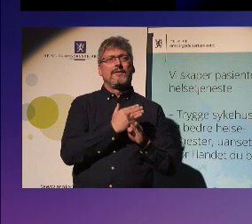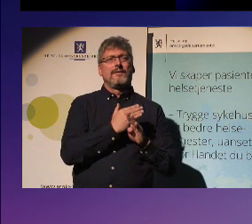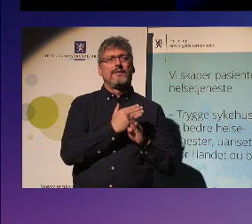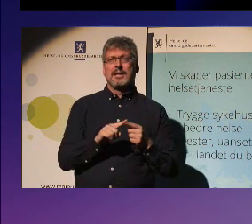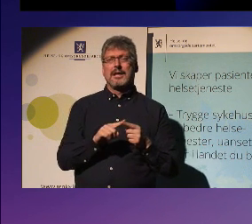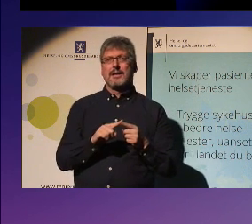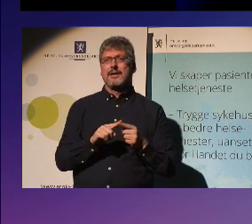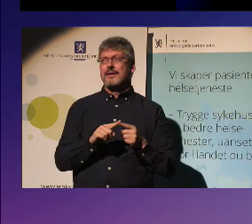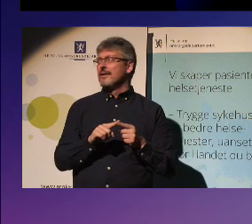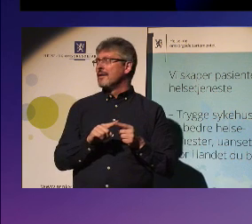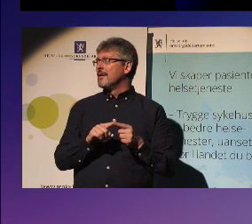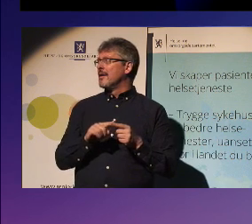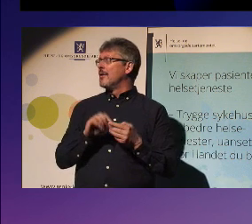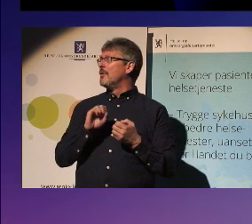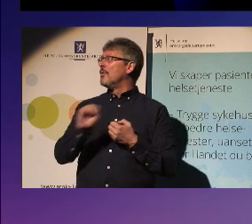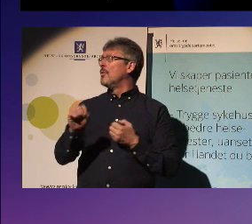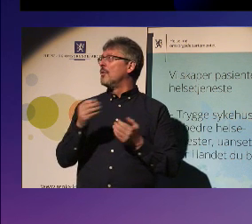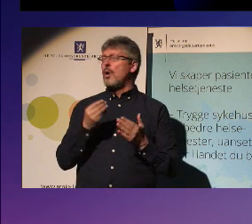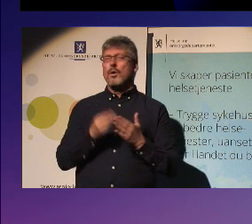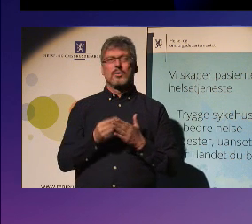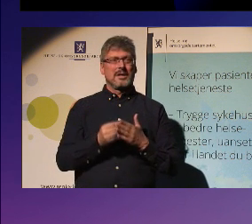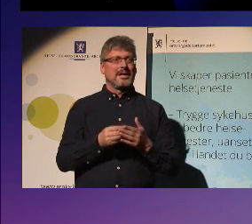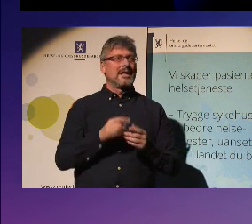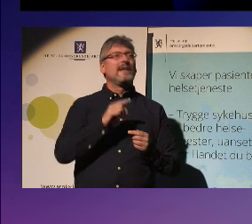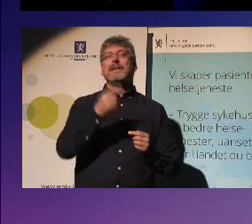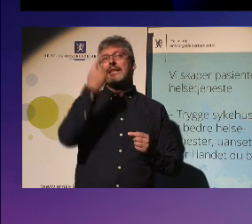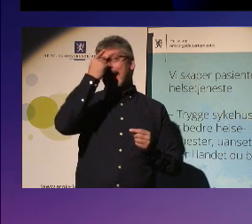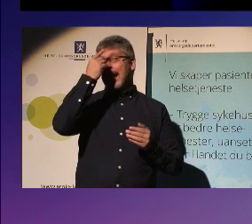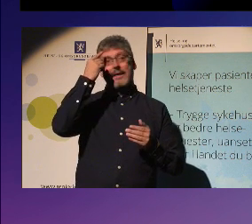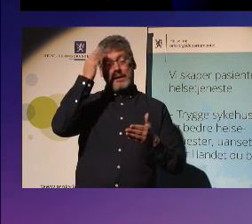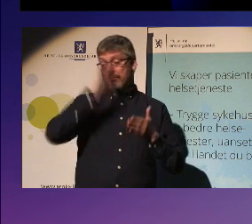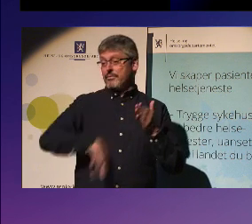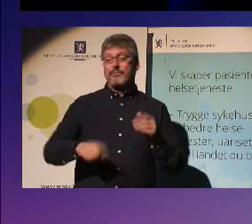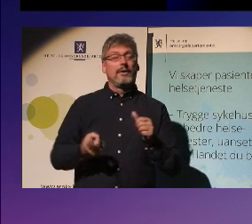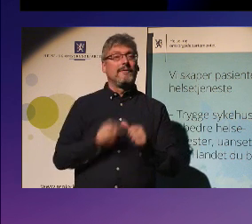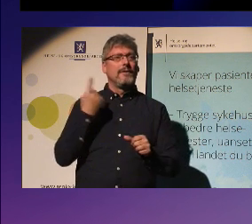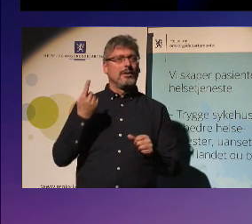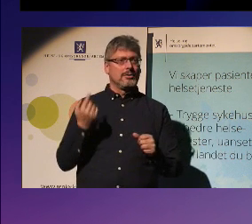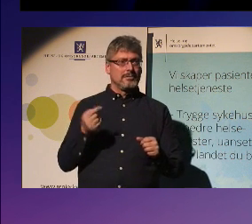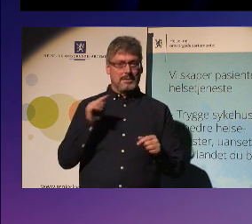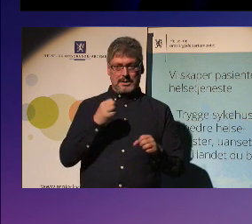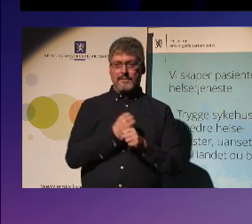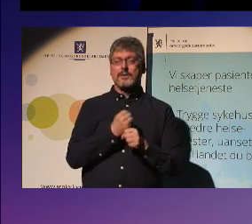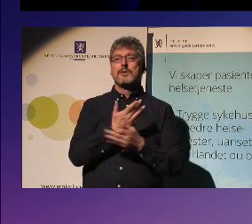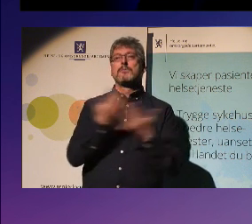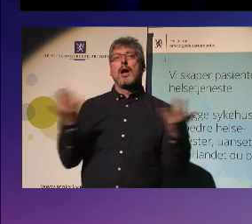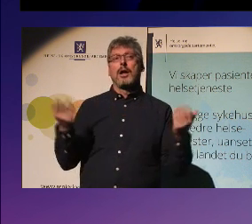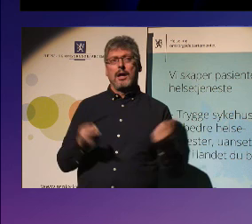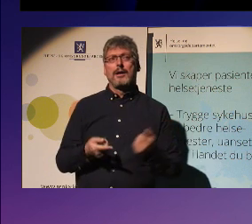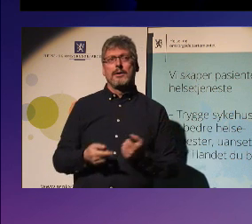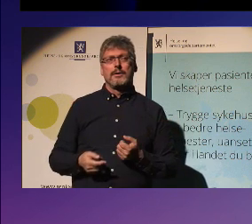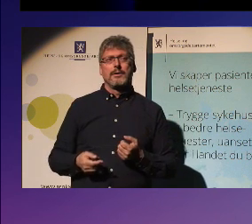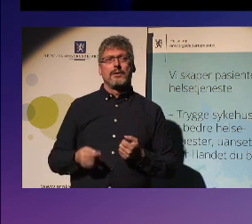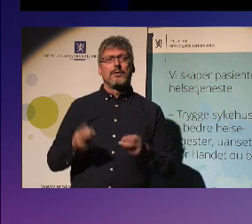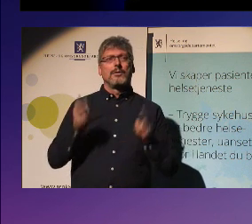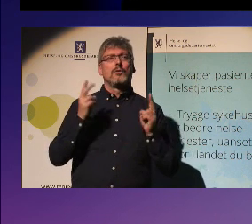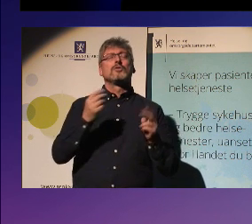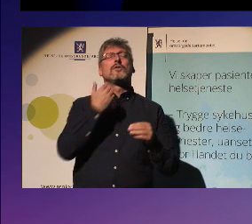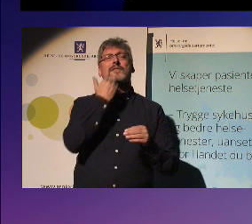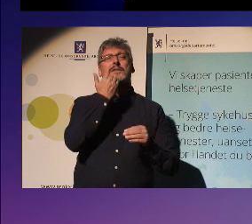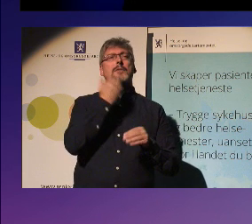kostnader. Det var litt sånn, det tenkte ikke vi på først. Det, dem er det mange av. Og spart tid og